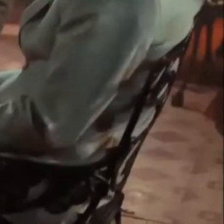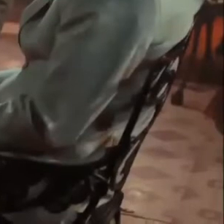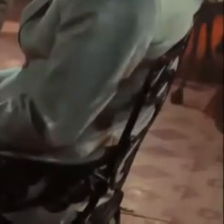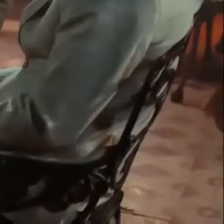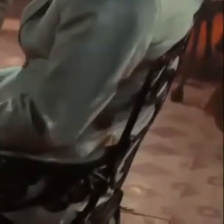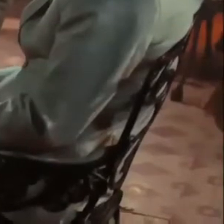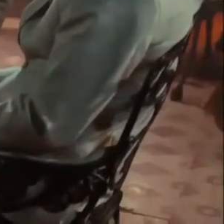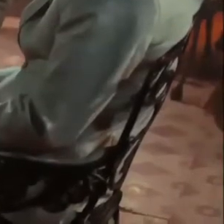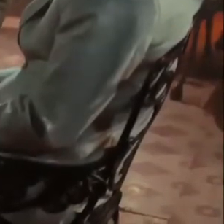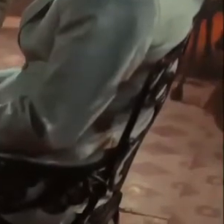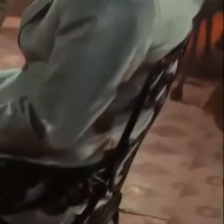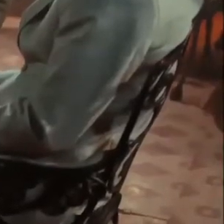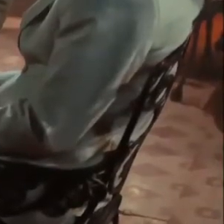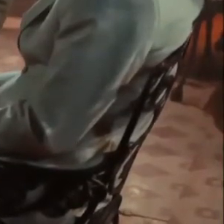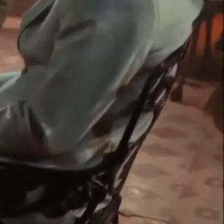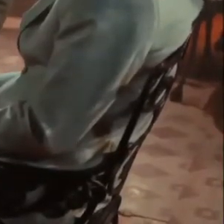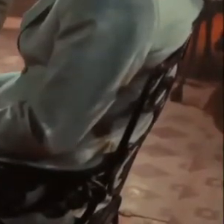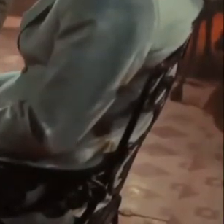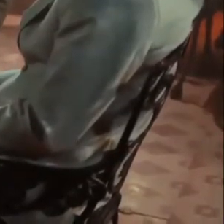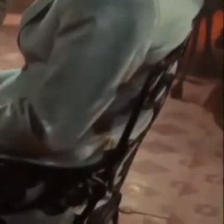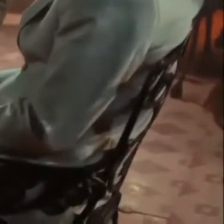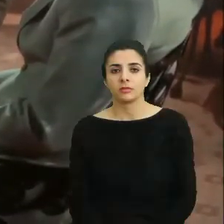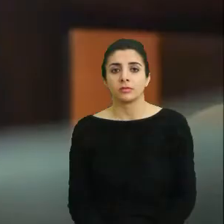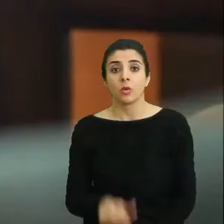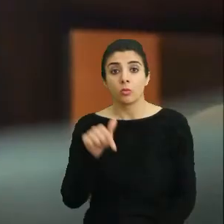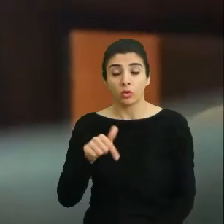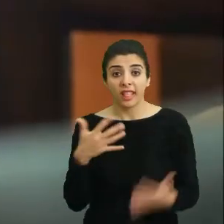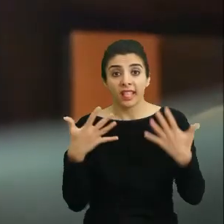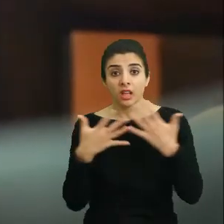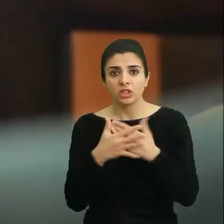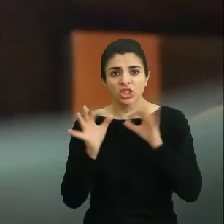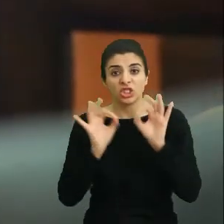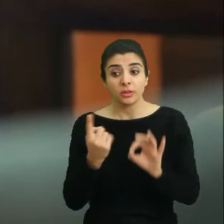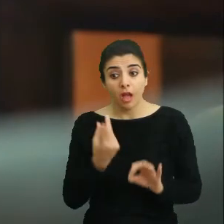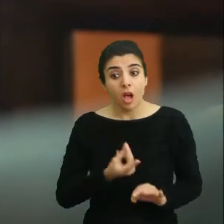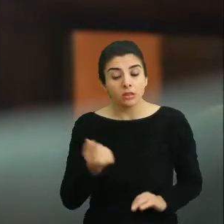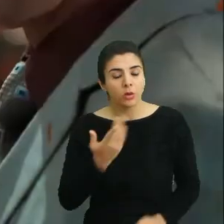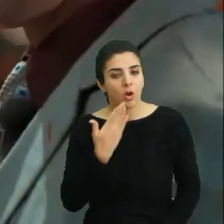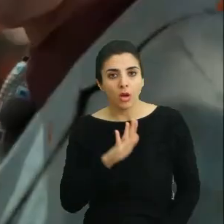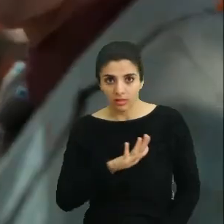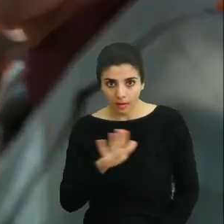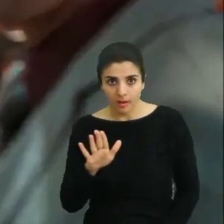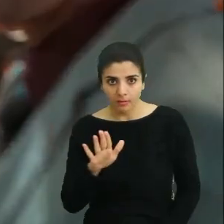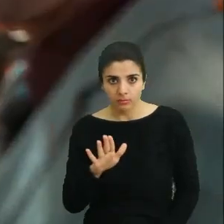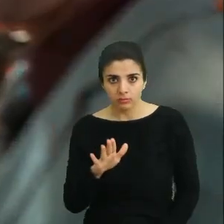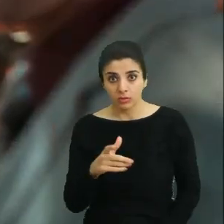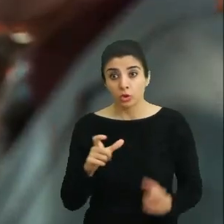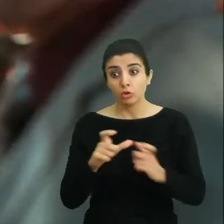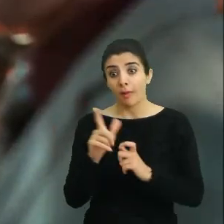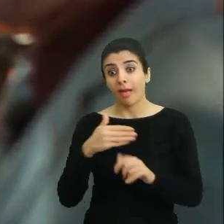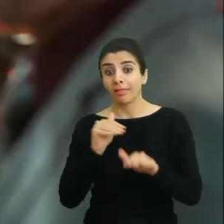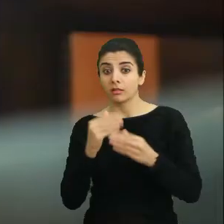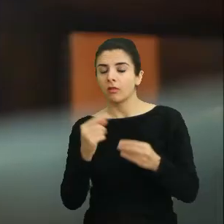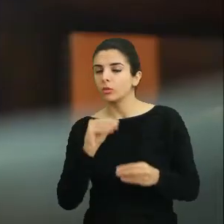Cahit Süleyman, Alaaddin ve Rasim pastanede çay içiyorlar. Bu gece hiçbir yere kaçmak yok Cahit, ona göre. Sakın Süleyman'ın arkasına